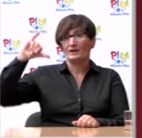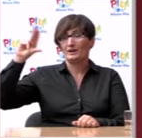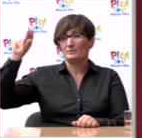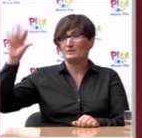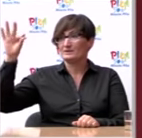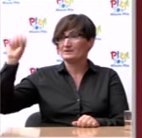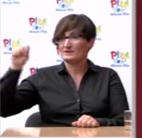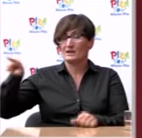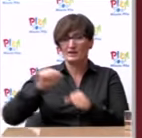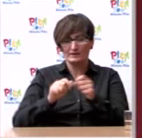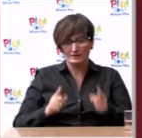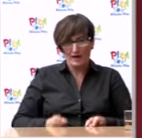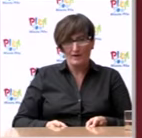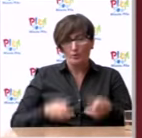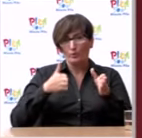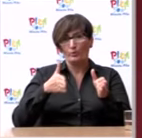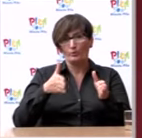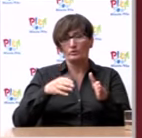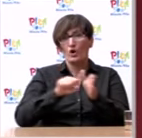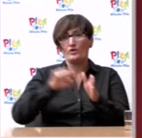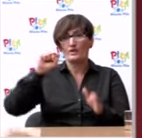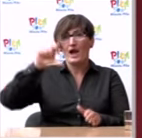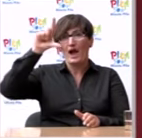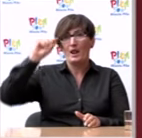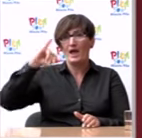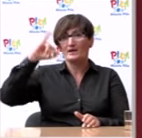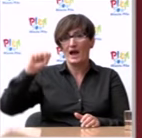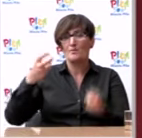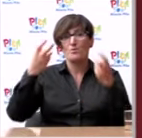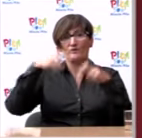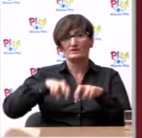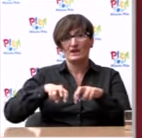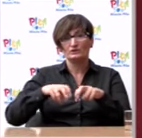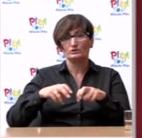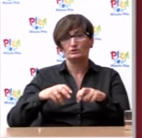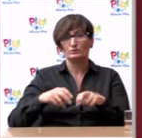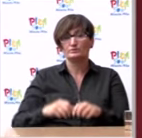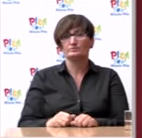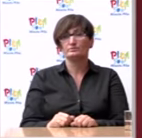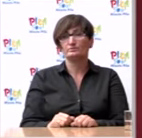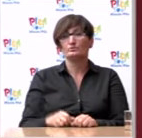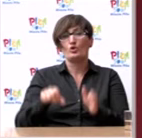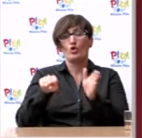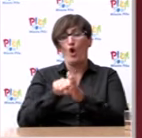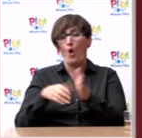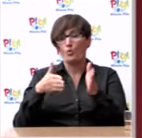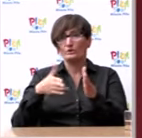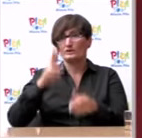od ulicy Alei Powstańców Wielkopolskich do ulicy Kossaka i trzeba o ten